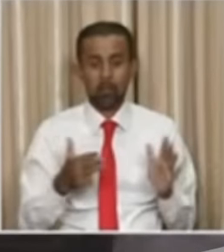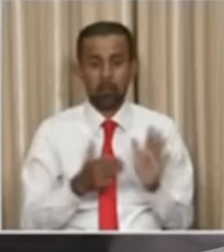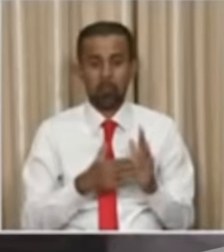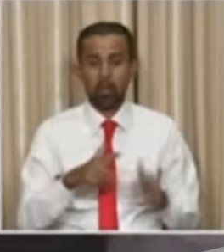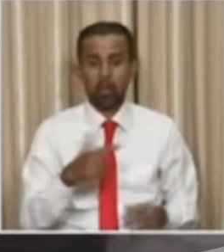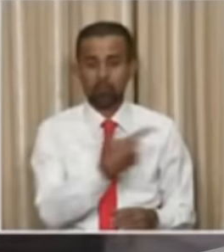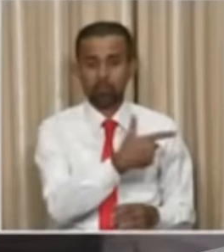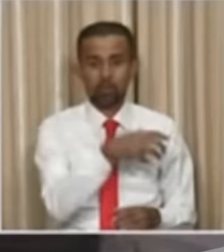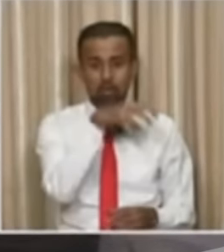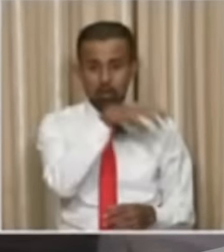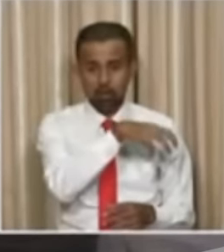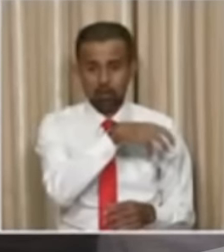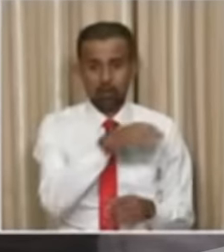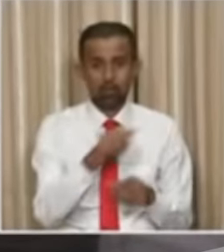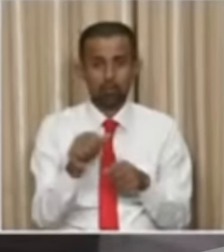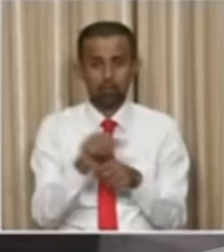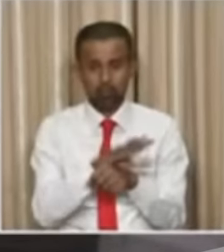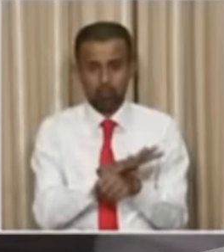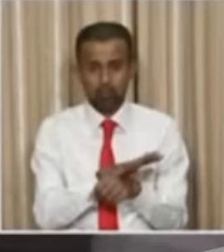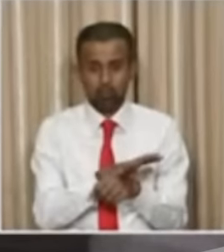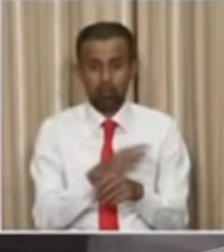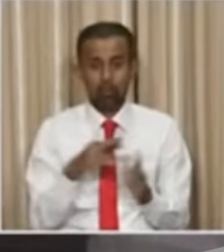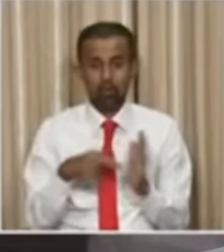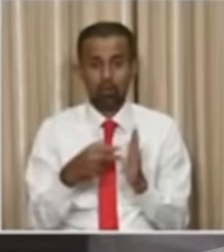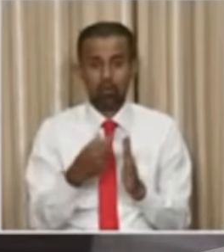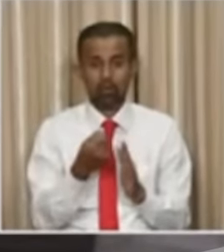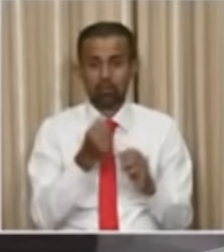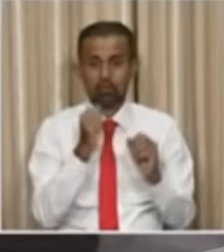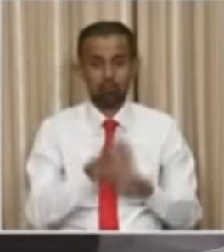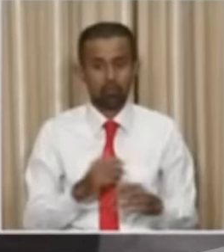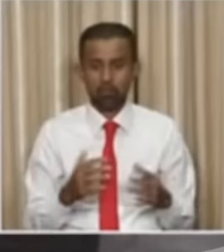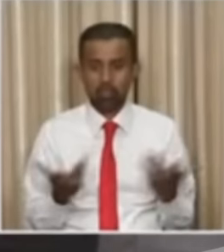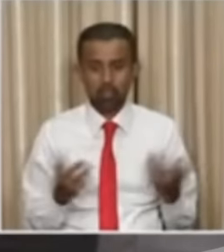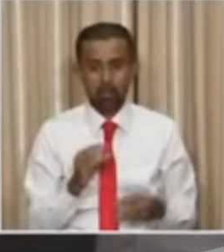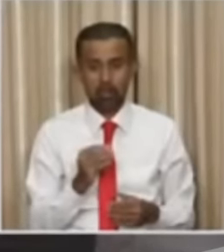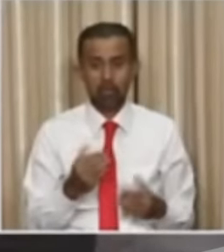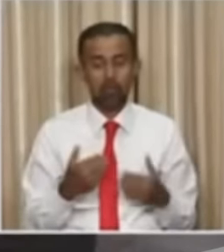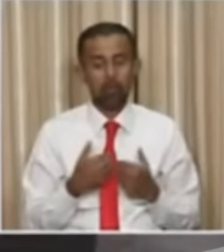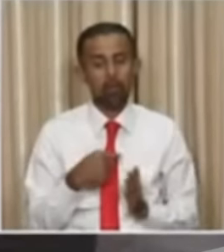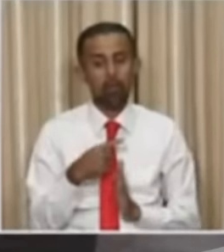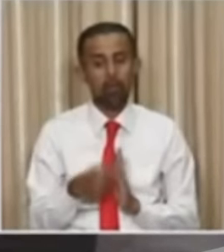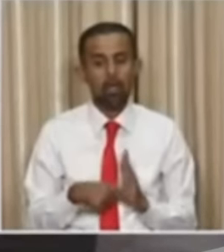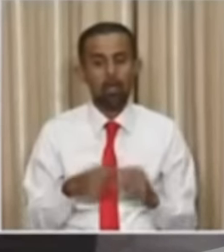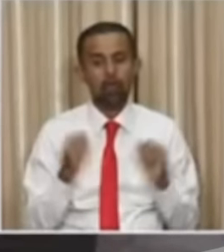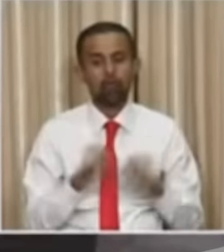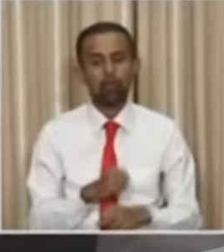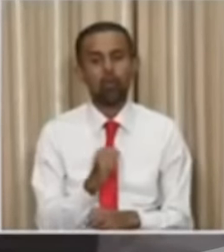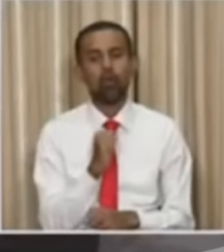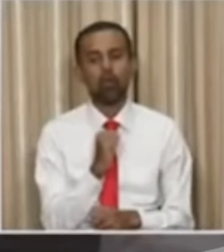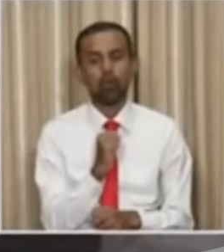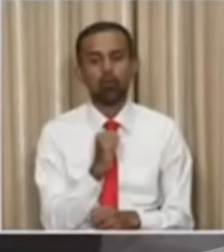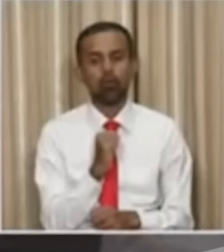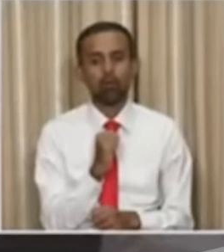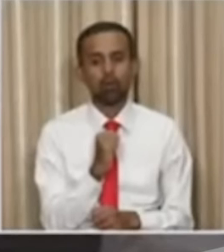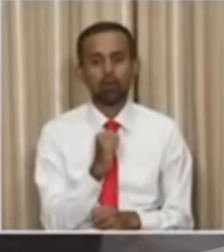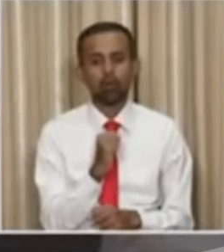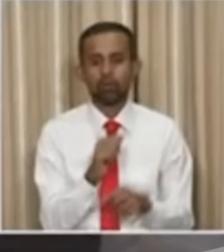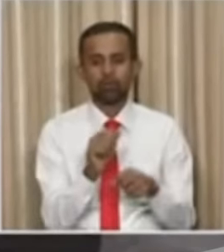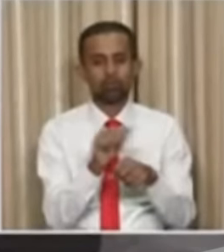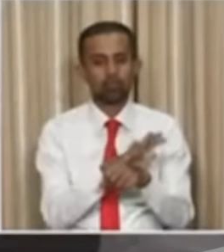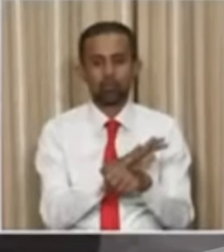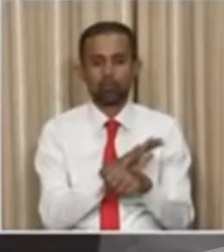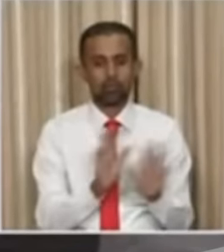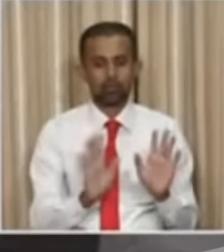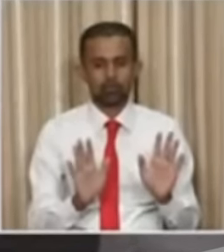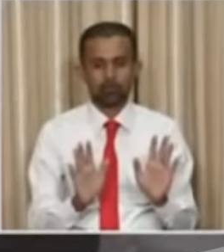රටකුත් කොරෝනා වසංගතයේ හින්දා ආර්ථිකයෙන් වැටුනේ නැත්නම් අපි ලංකාව වැටුනේ කොහොමද? ලංකාව වැටුනේ මේ කොරෝනා වසංගතයේ හින්දා